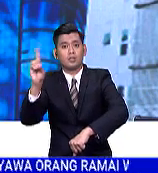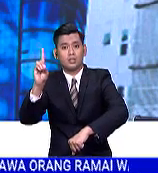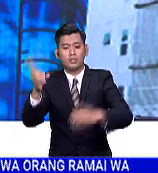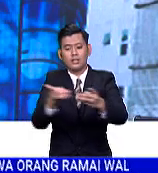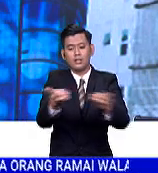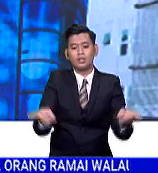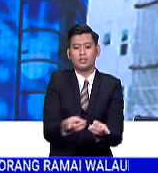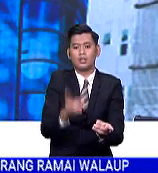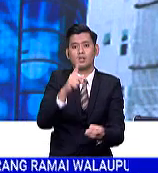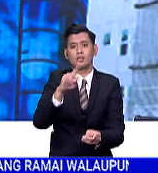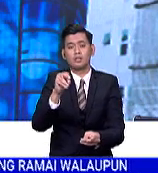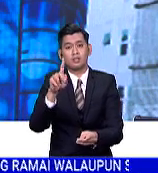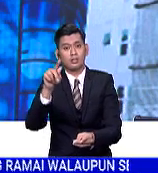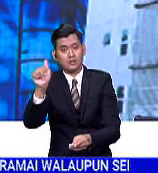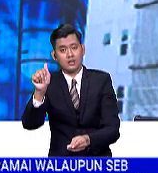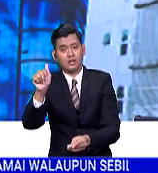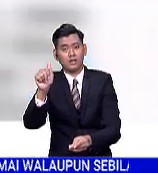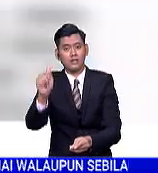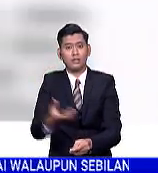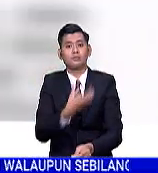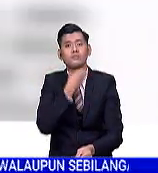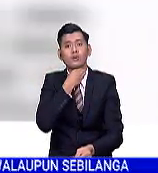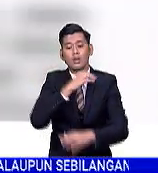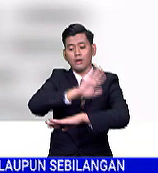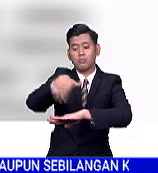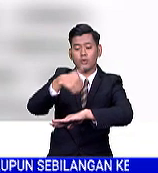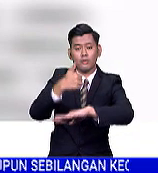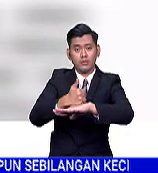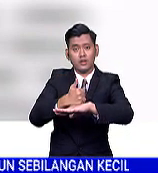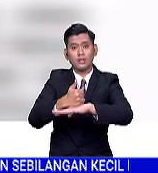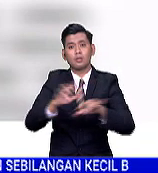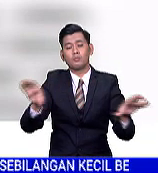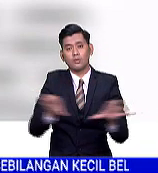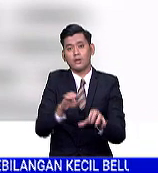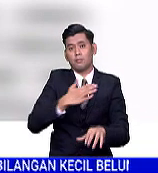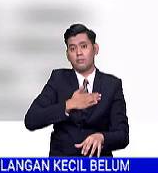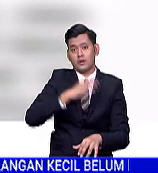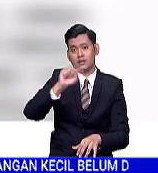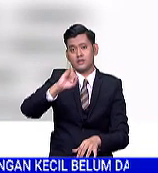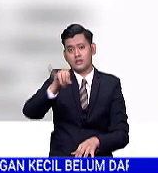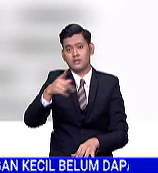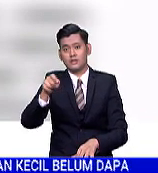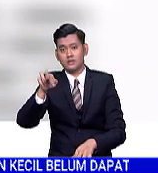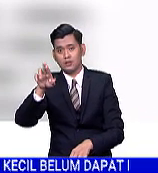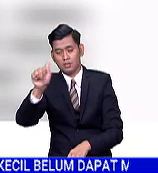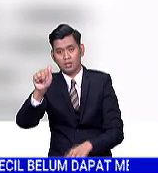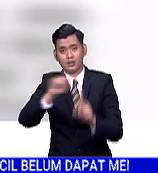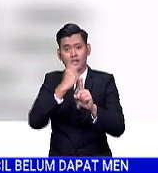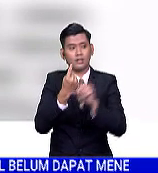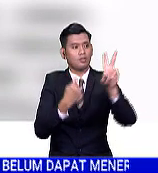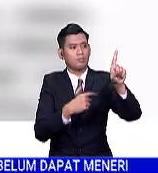turut melibatkan Ipoh. Angka sebenar janji temu yang diberikan melalui MySejahtera bagi tarikh 21 Mei